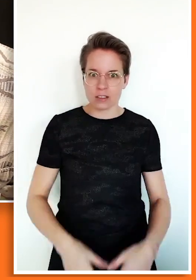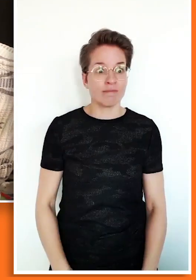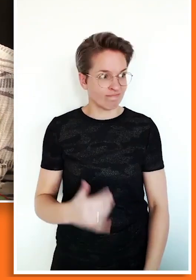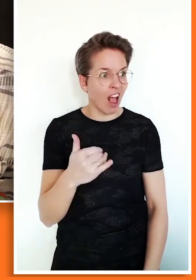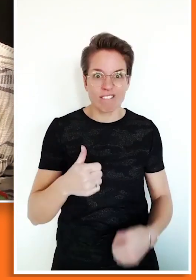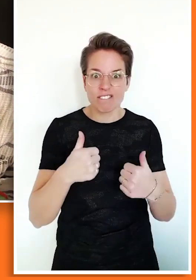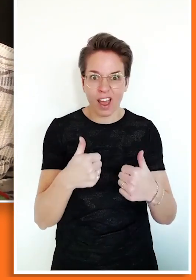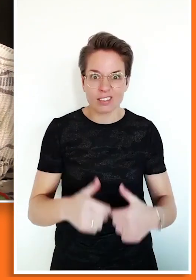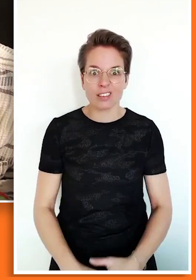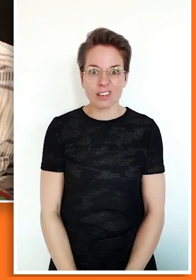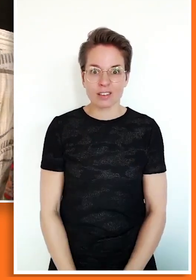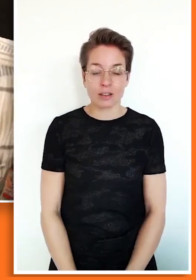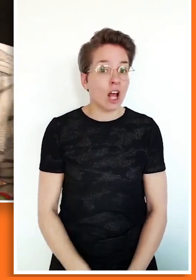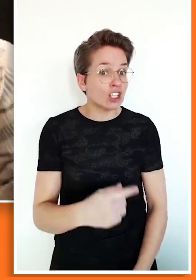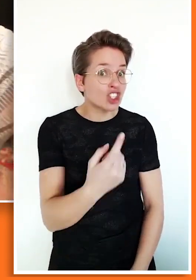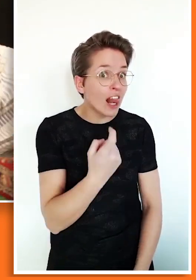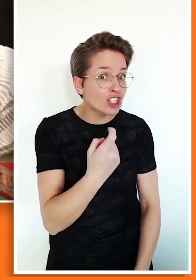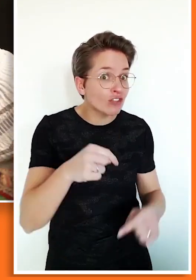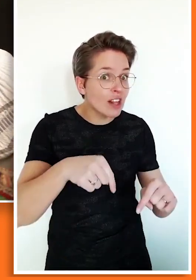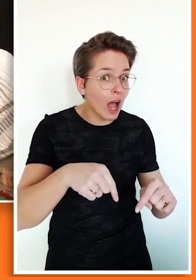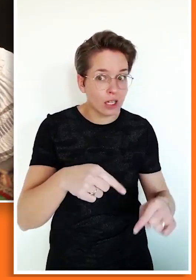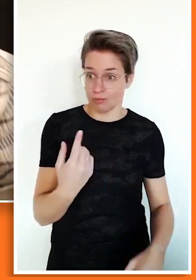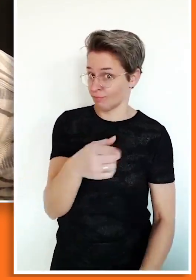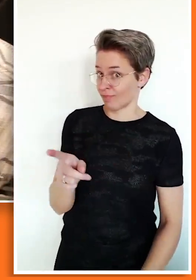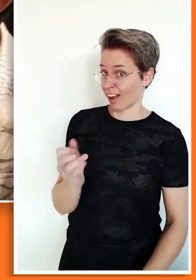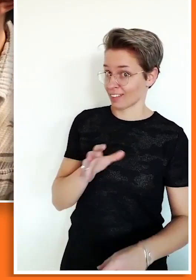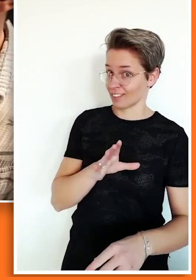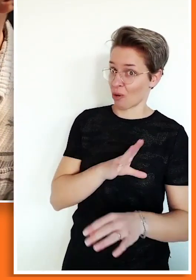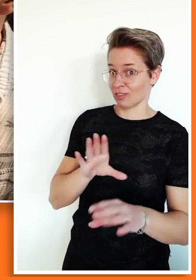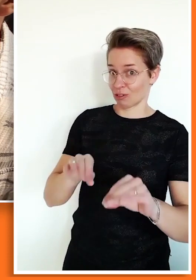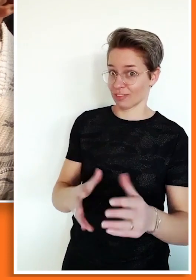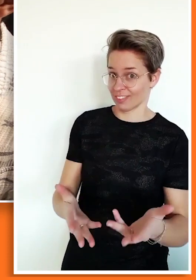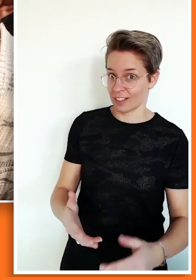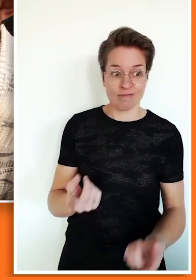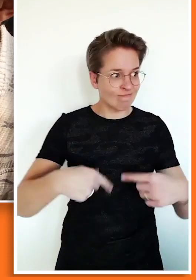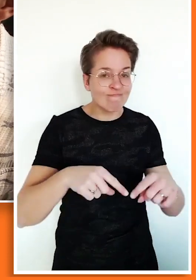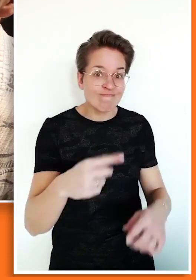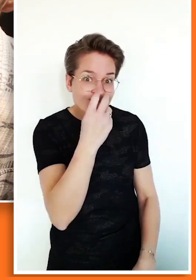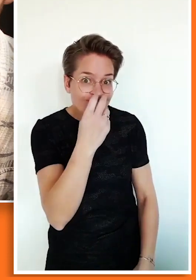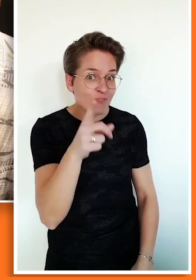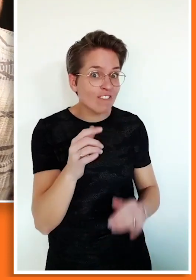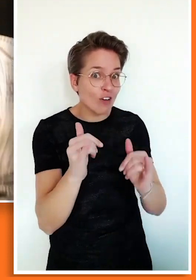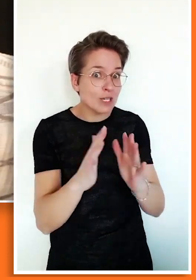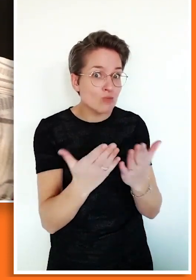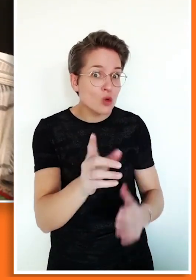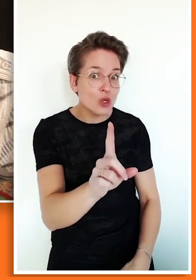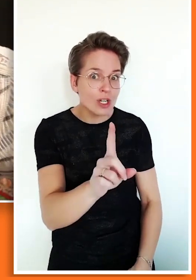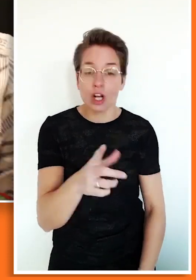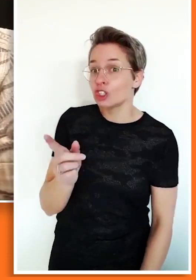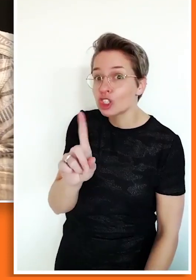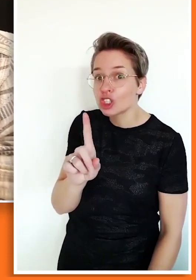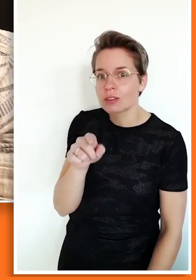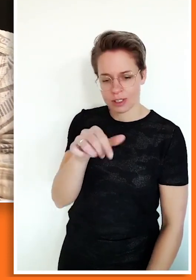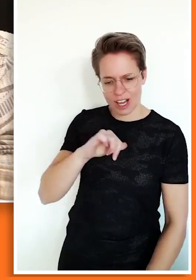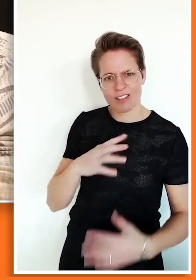vet. En de challenge van vandaag. Ja, want jullie kunnen dit natuurlijk ook. Ja, want wij willen natuurlijk heel graag weten wat jouw favoriete boek is. Dus maak het na